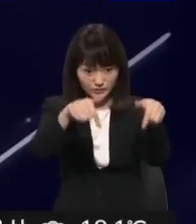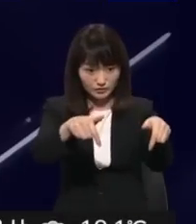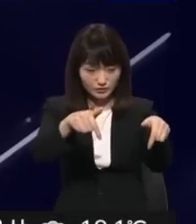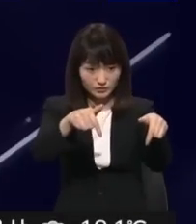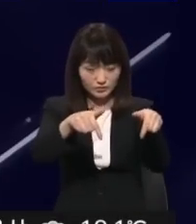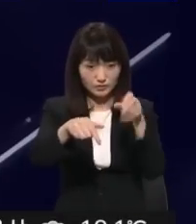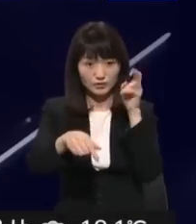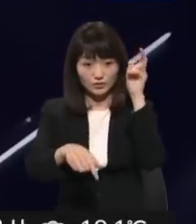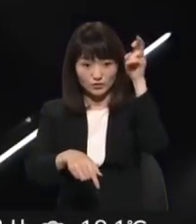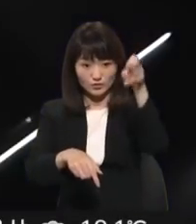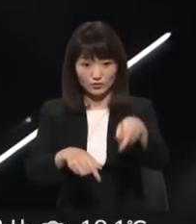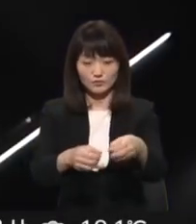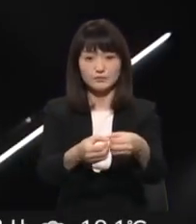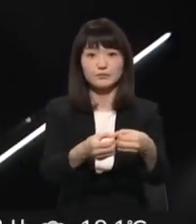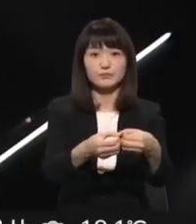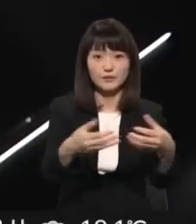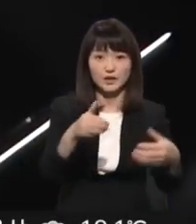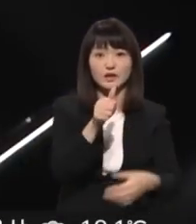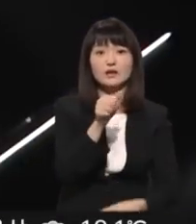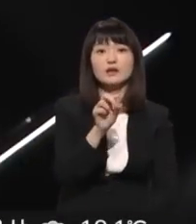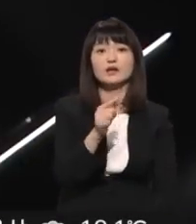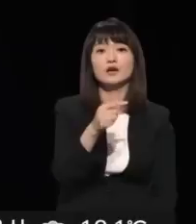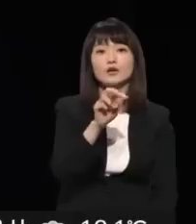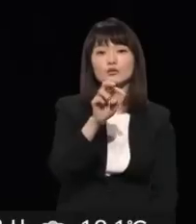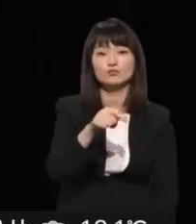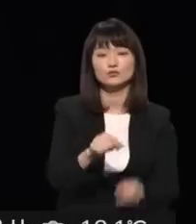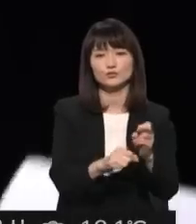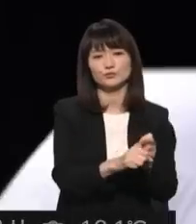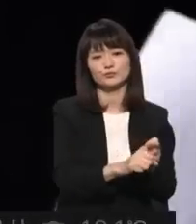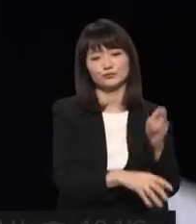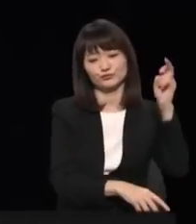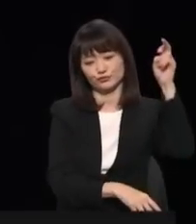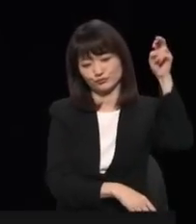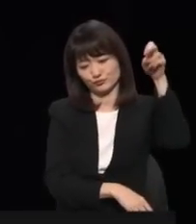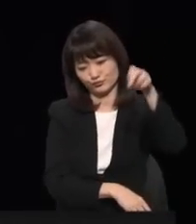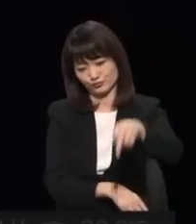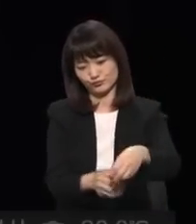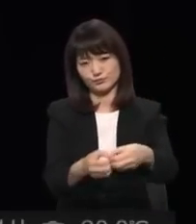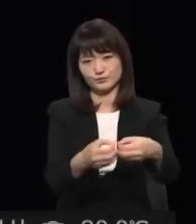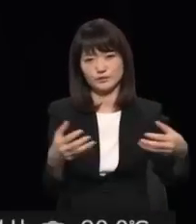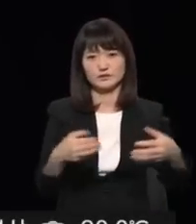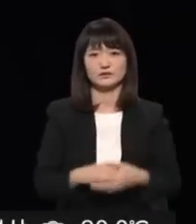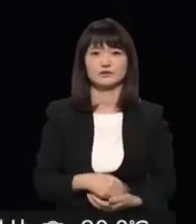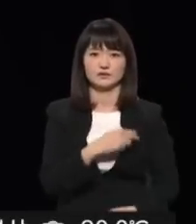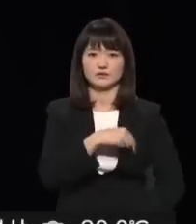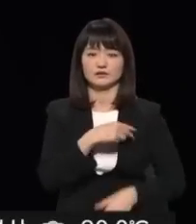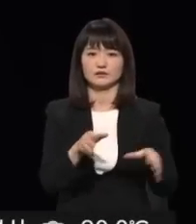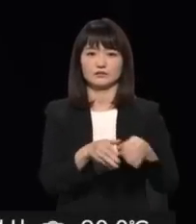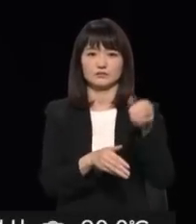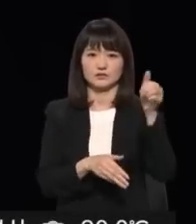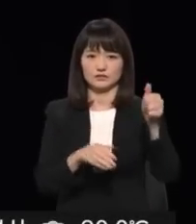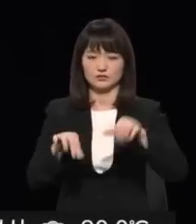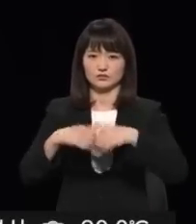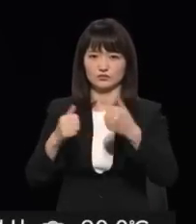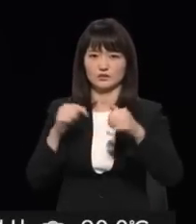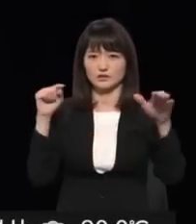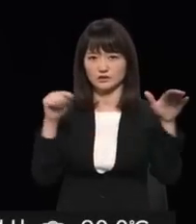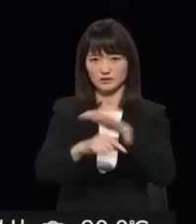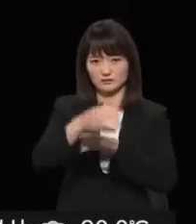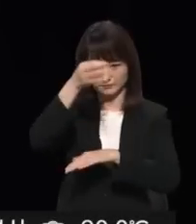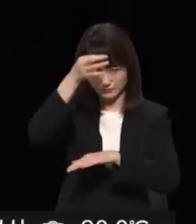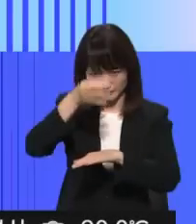현무 미사일 한 발이 낙탄이 됐었는데요. 먼저 오늘 합참의장이 이에 대해서 국방에서 사과했는데